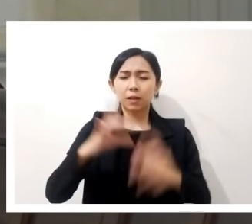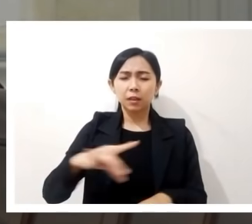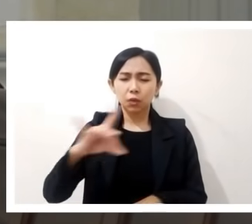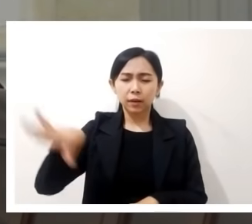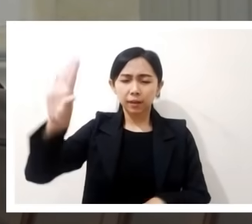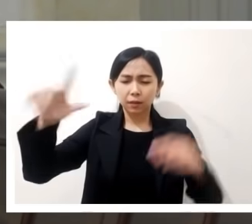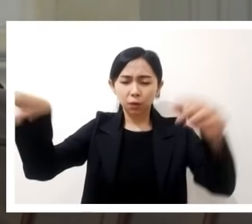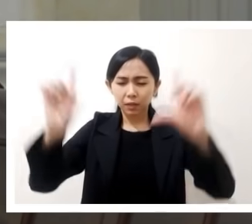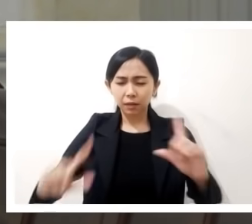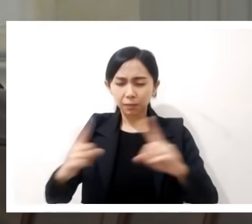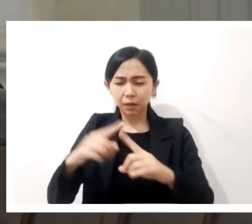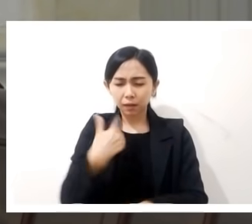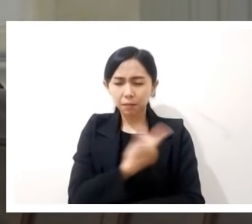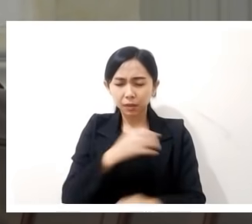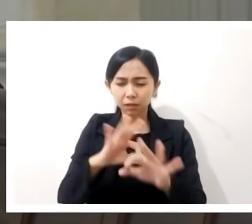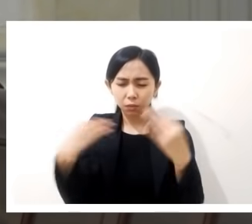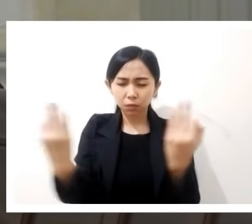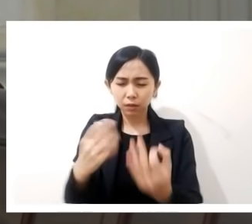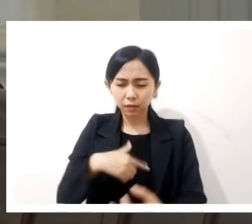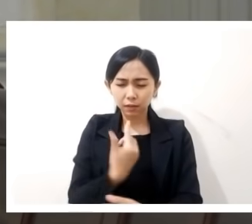berikan kepada kami dan keluarga kami.